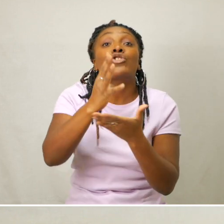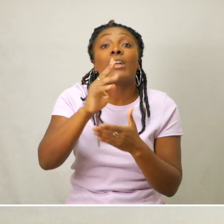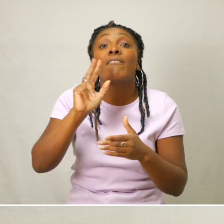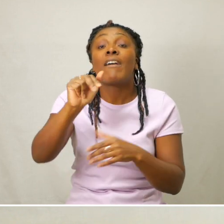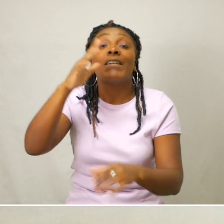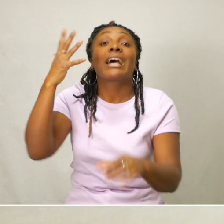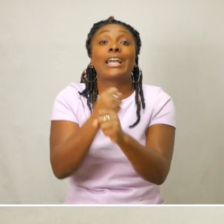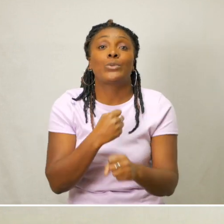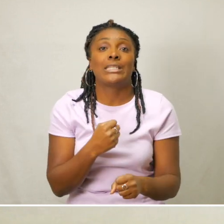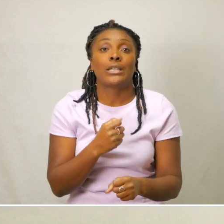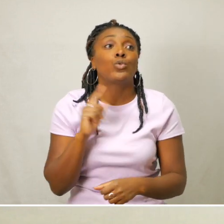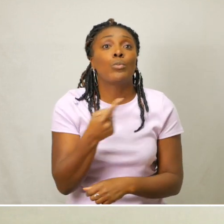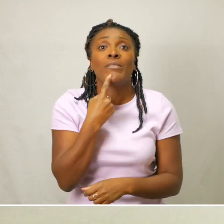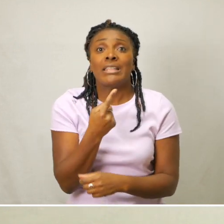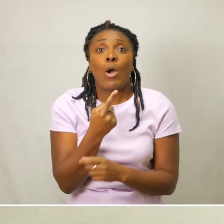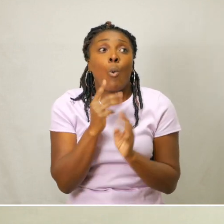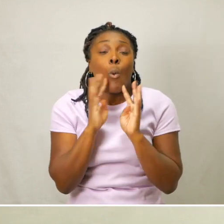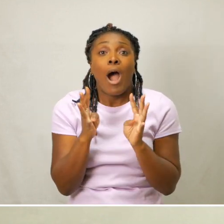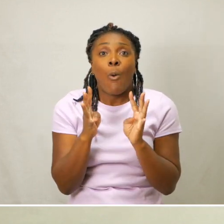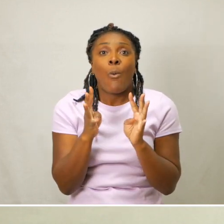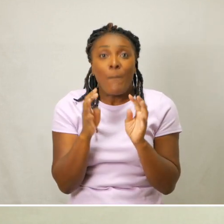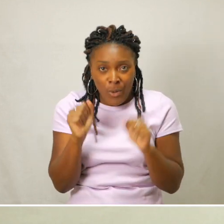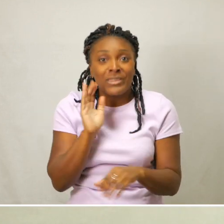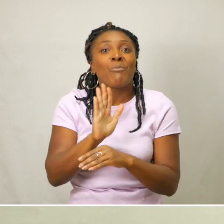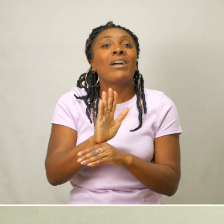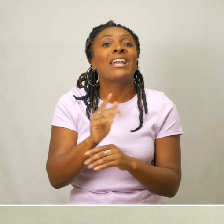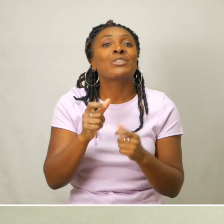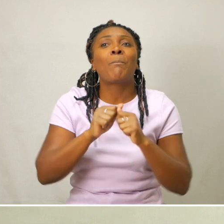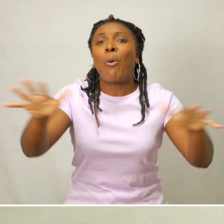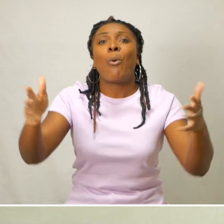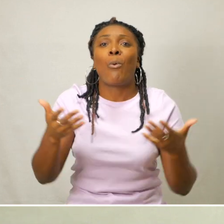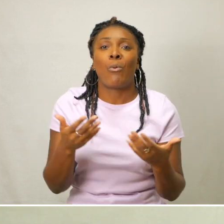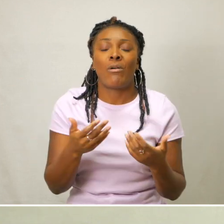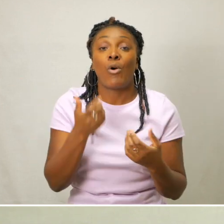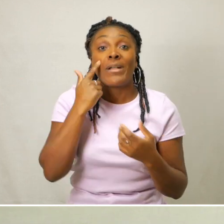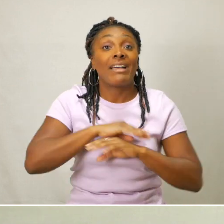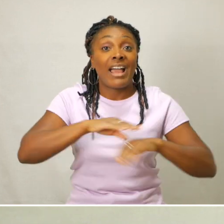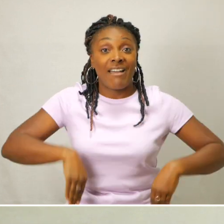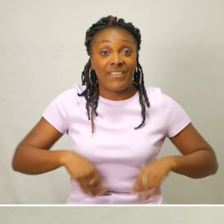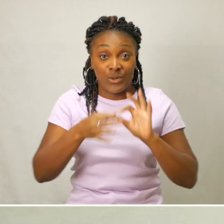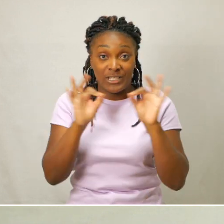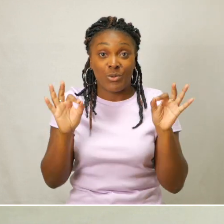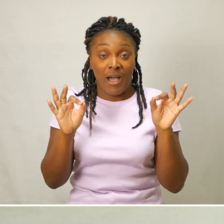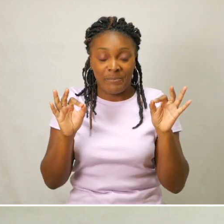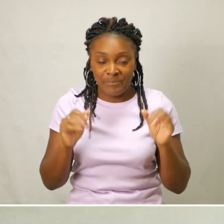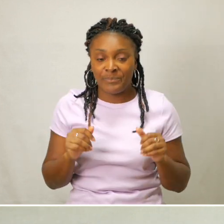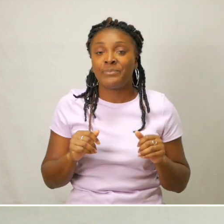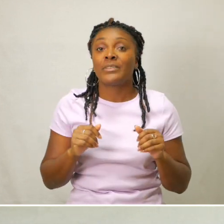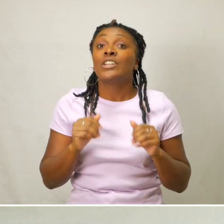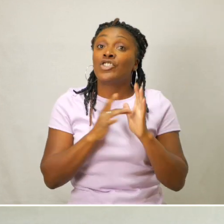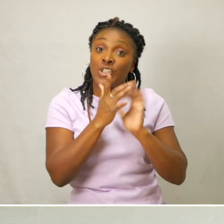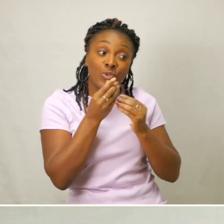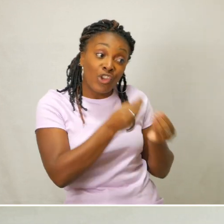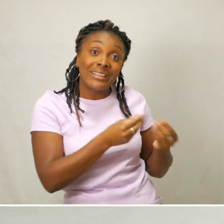dira waouh, et tu pourras témoigner. Regarde bien à la fin de l'histoire. Il va être béni, Jésus va s'arrêter, il va être délivré, guéri,